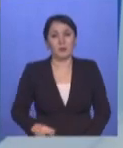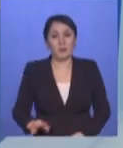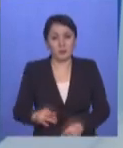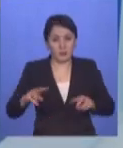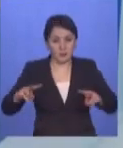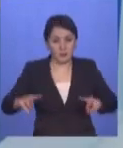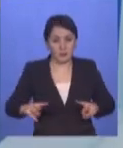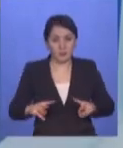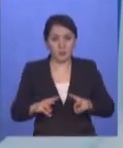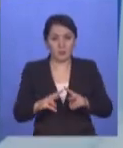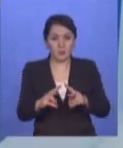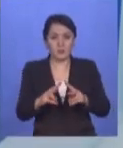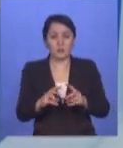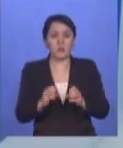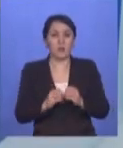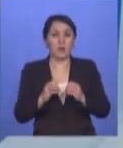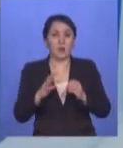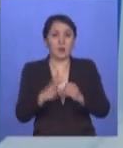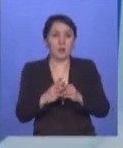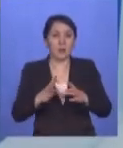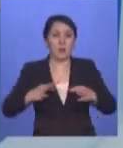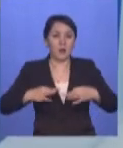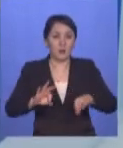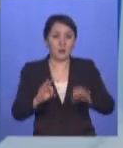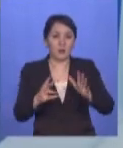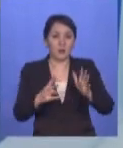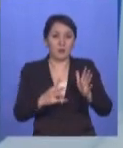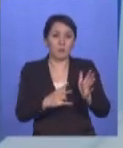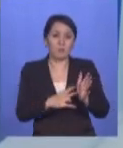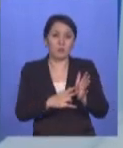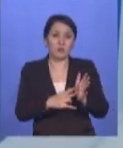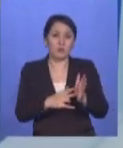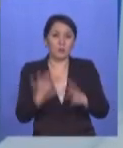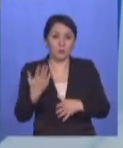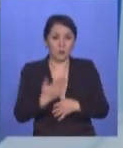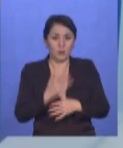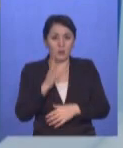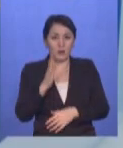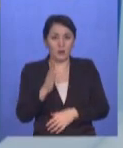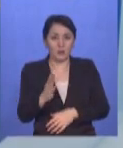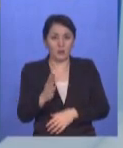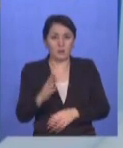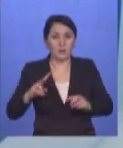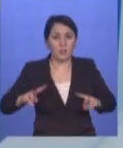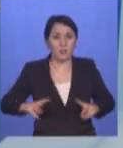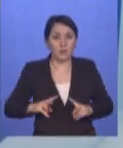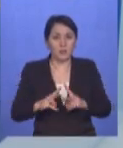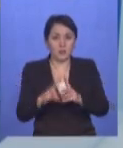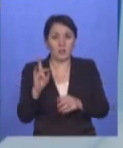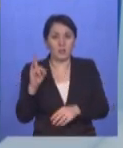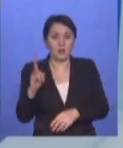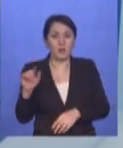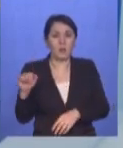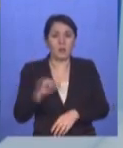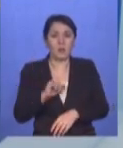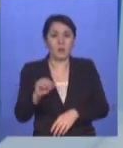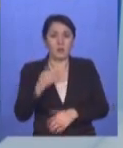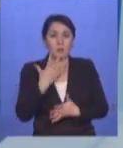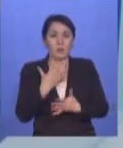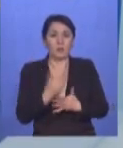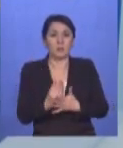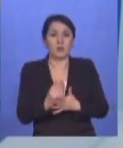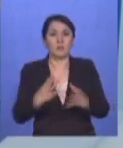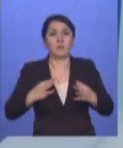облысқа Астана қаласынан 14 көлікке тиелген 8 тонналық гуманитарлық көмек келді. Оны ел ордалық такси жүргізушілері өздерінің